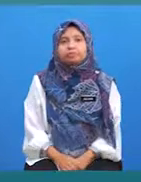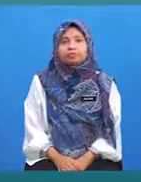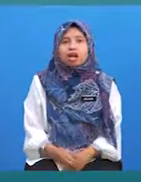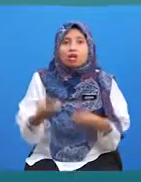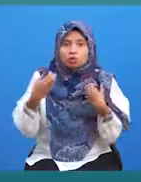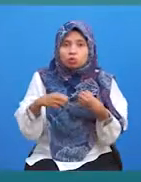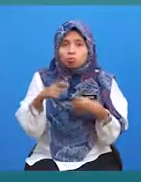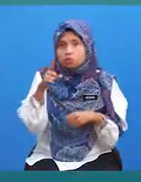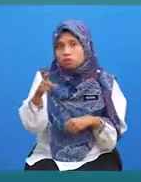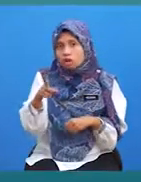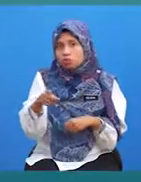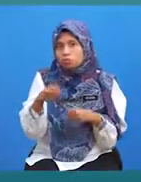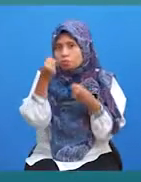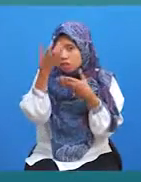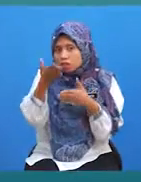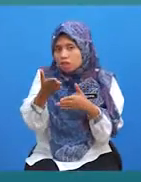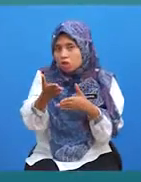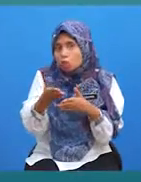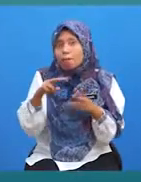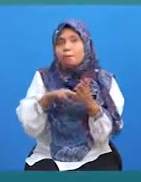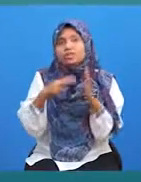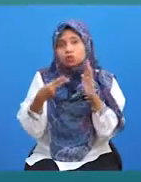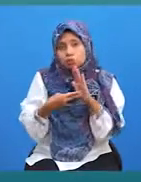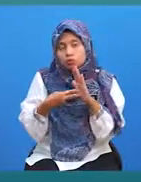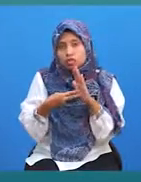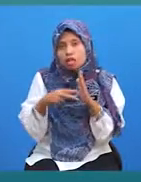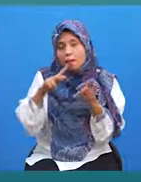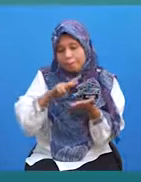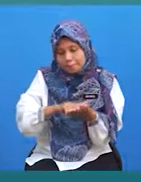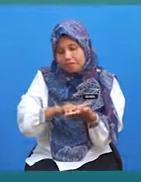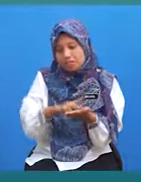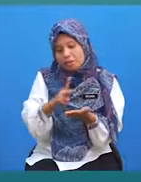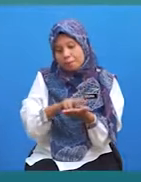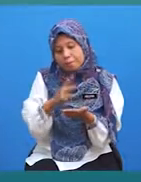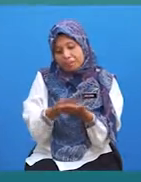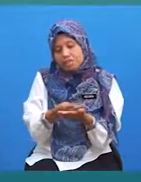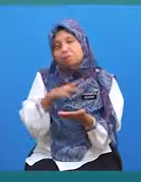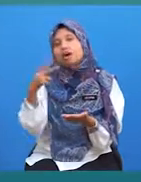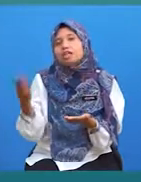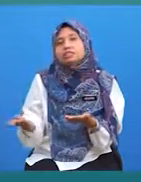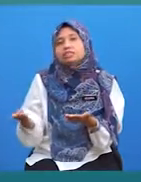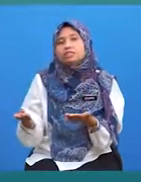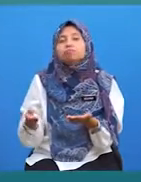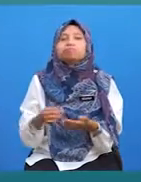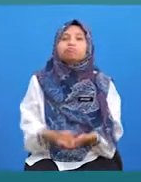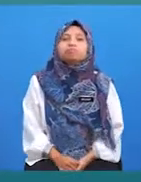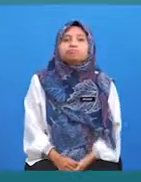Cuba kamu nyatakan maksud peribahasa yang telah disediakan ini.